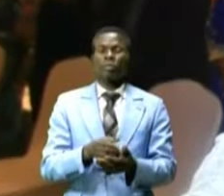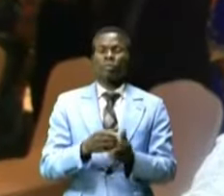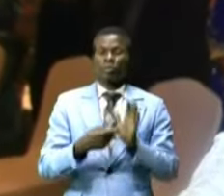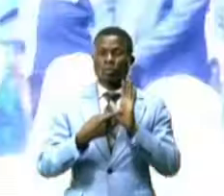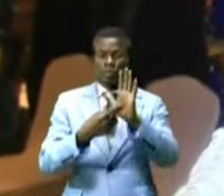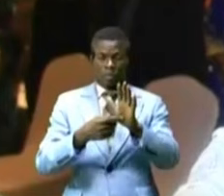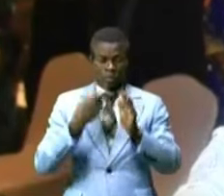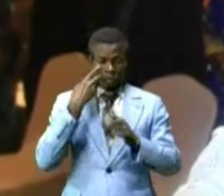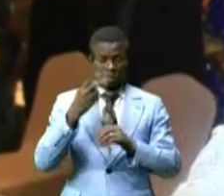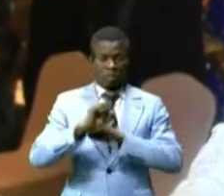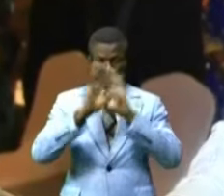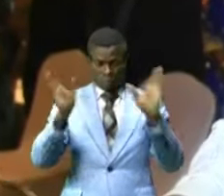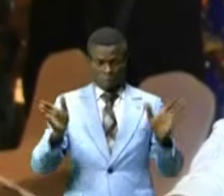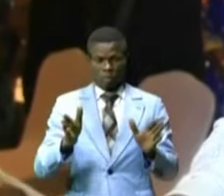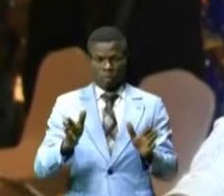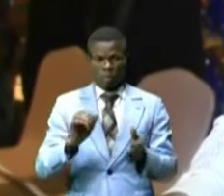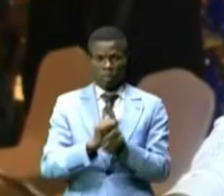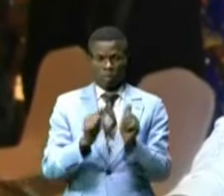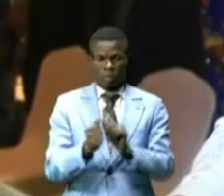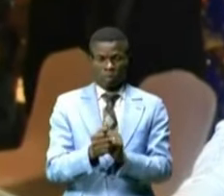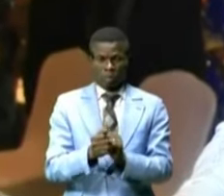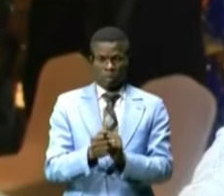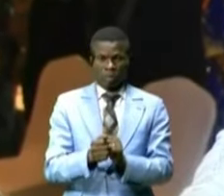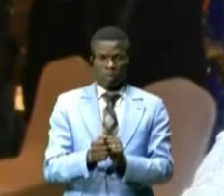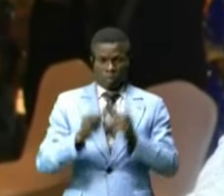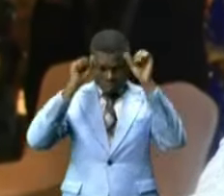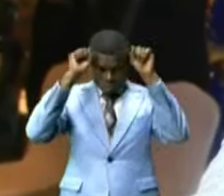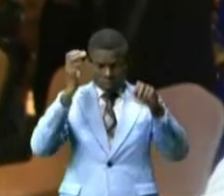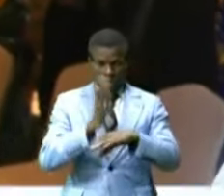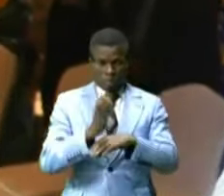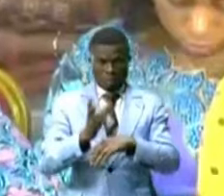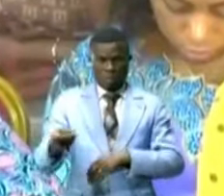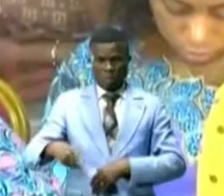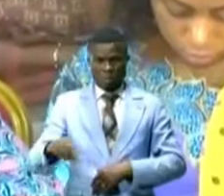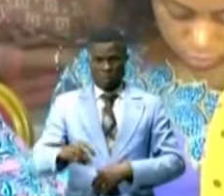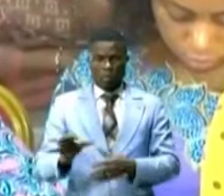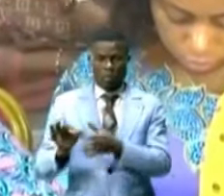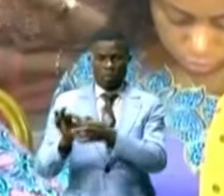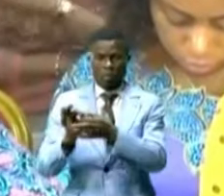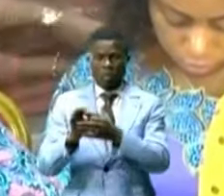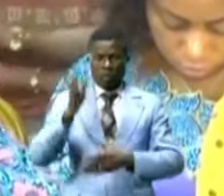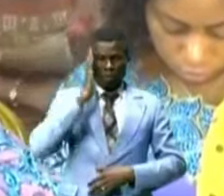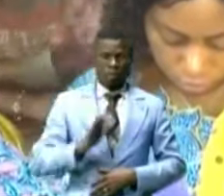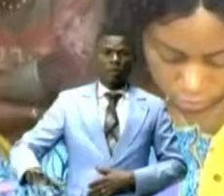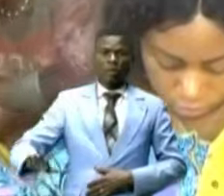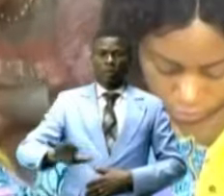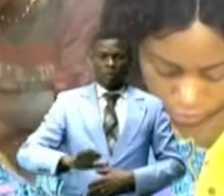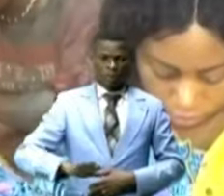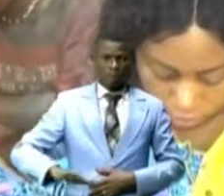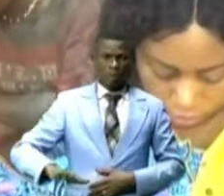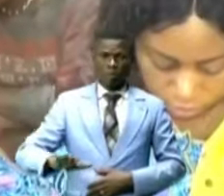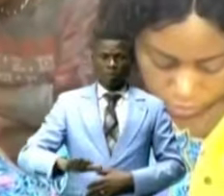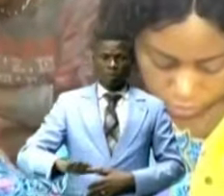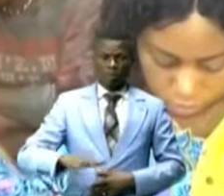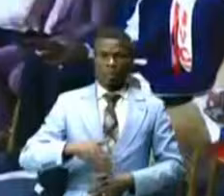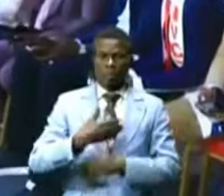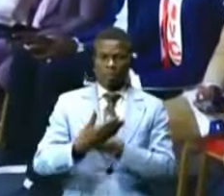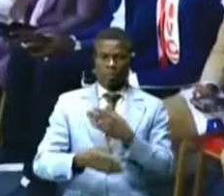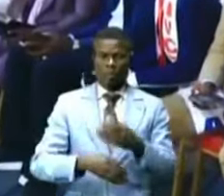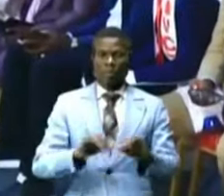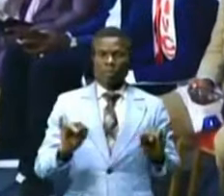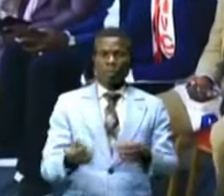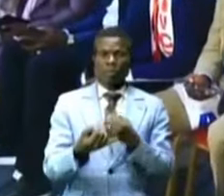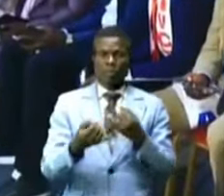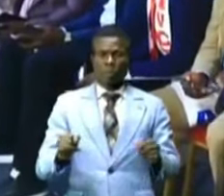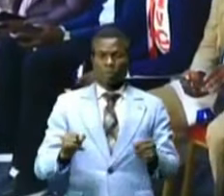que les détracteurs de notre président du Conseil provincial de l'Union sacrée de la Nation jouent le jeu de